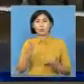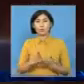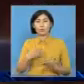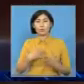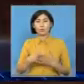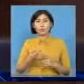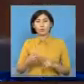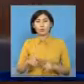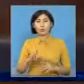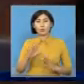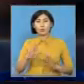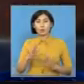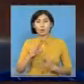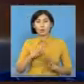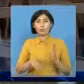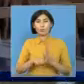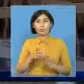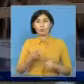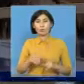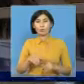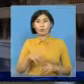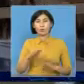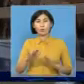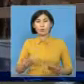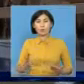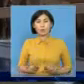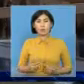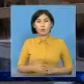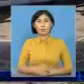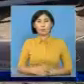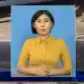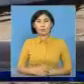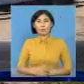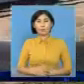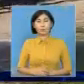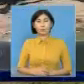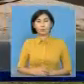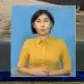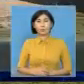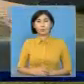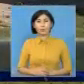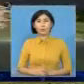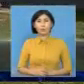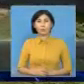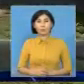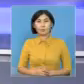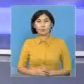свое благосостояние и улучшая благополучие местных жителей. Владимир Федотов, Армандос Магомбетов, телеканал Актобе.